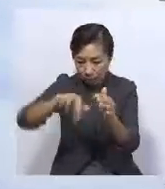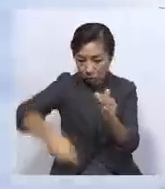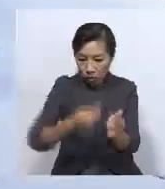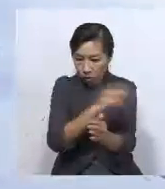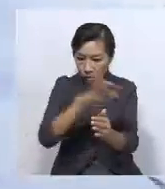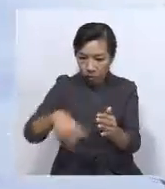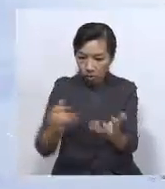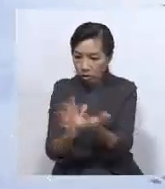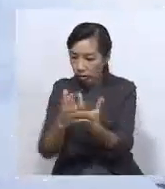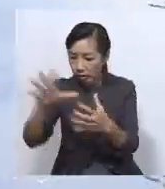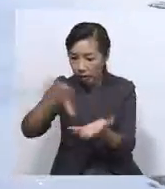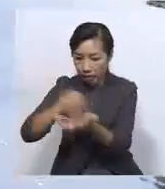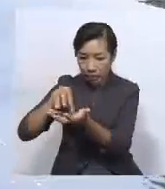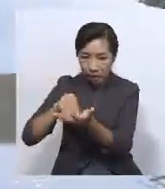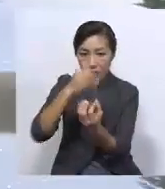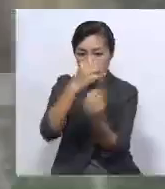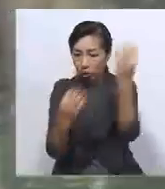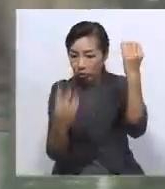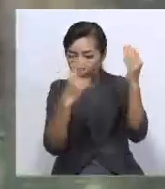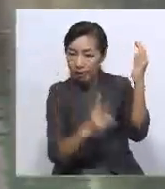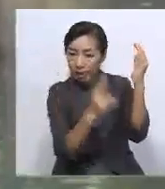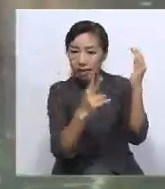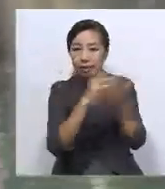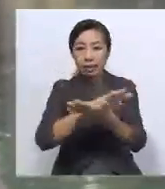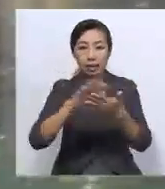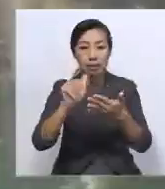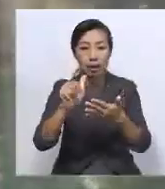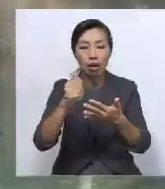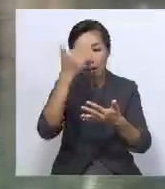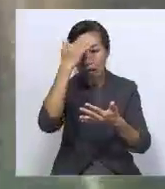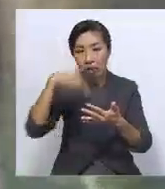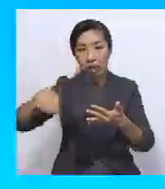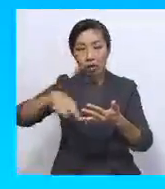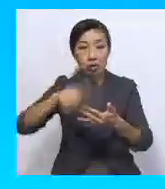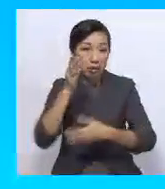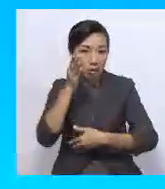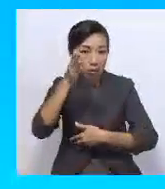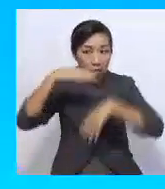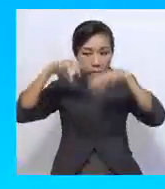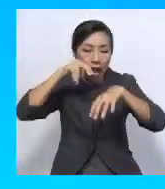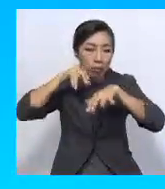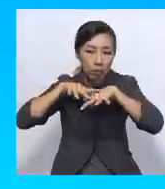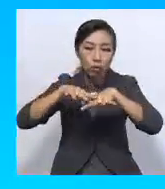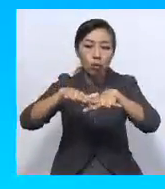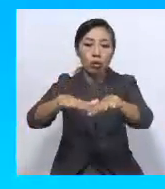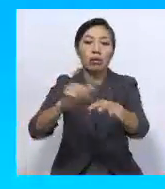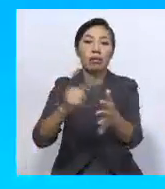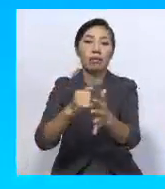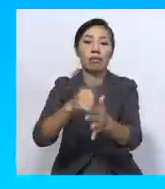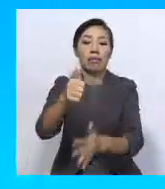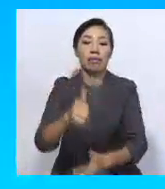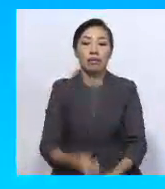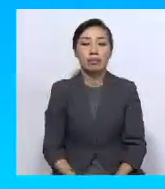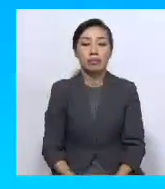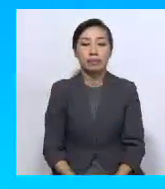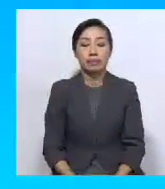พืชเก็บขยะและตัดแต่งกิ่งไม้ตลอดแนว2ฝั่งคลองด้วยเพื่อที่จะเพิ่มศักยภาพการระบายน้ำให้คล่องตัวยิ่งขึ้น